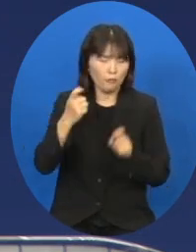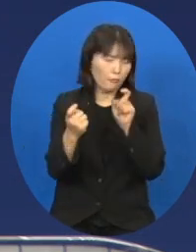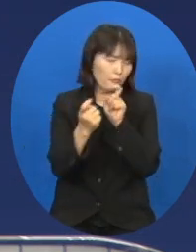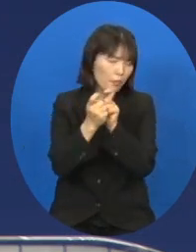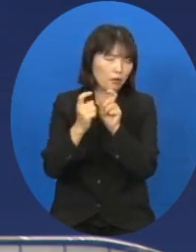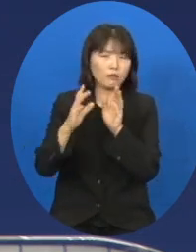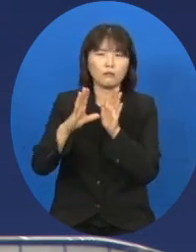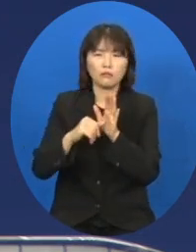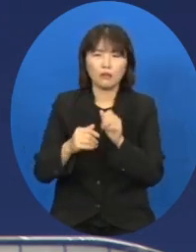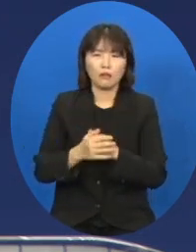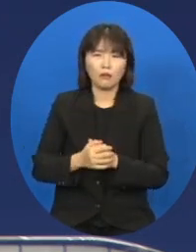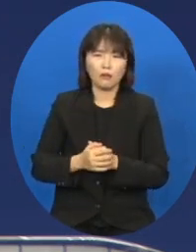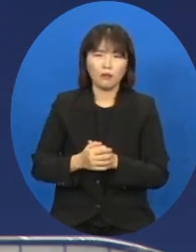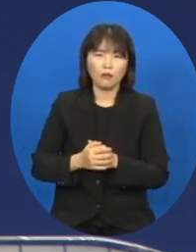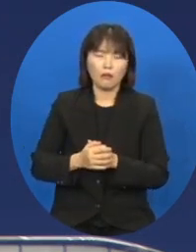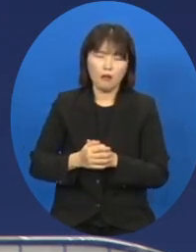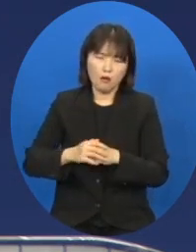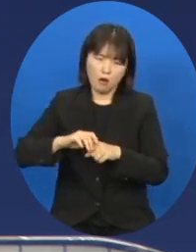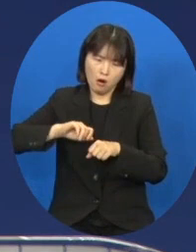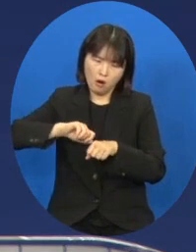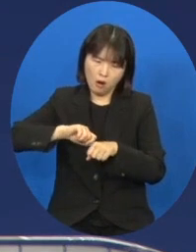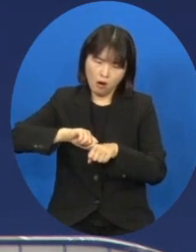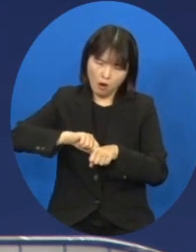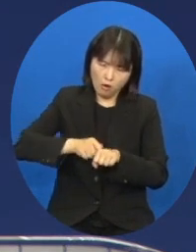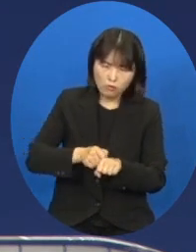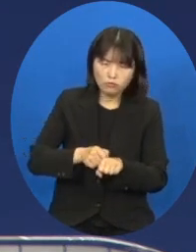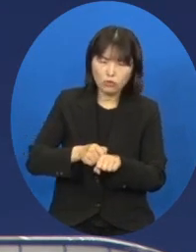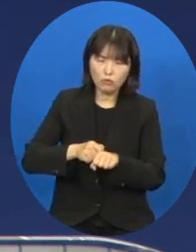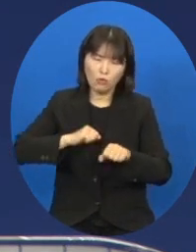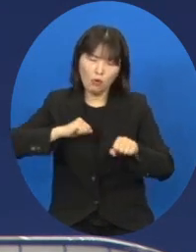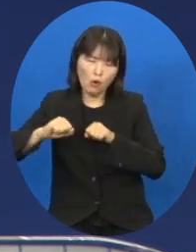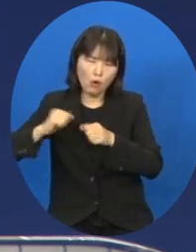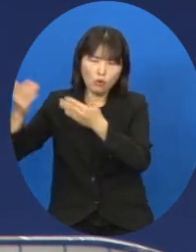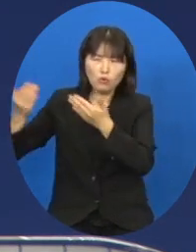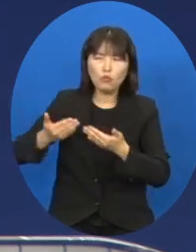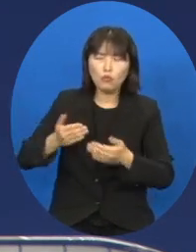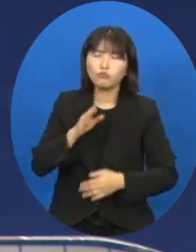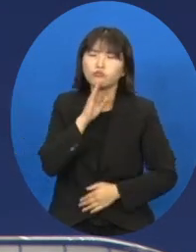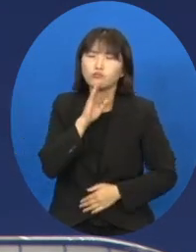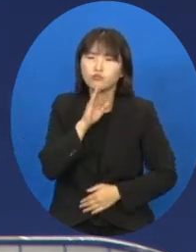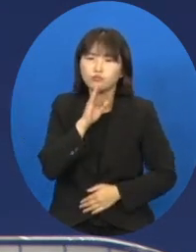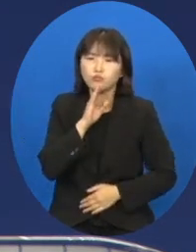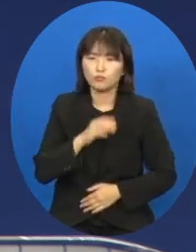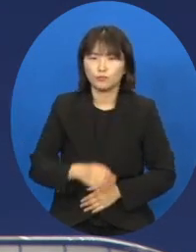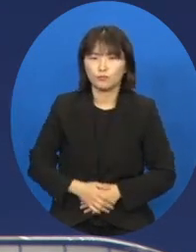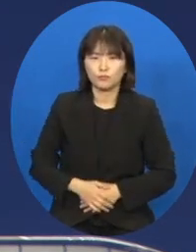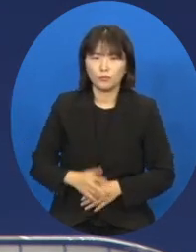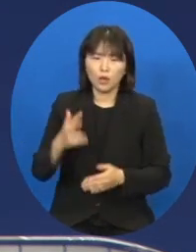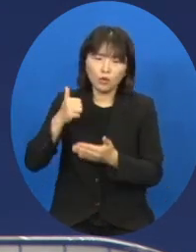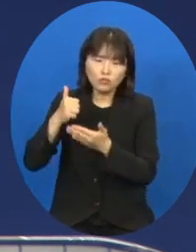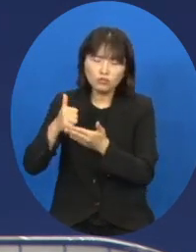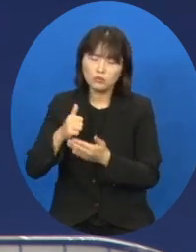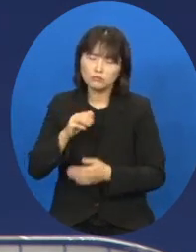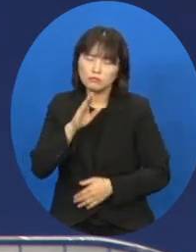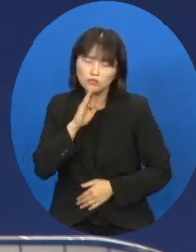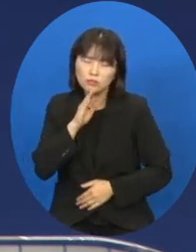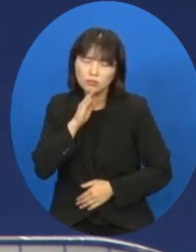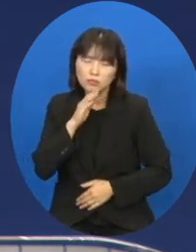때 강제로라도 역사를 해 주셔야 맞잖아요. 주님은 그렇게 하고 싶으세요,